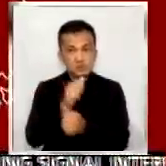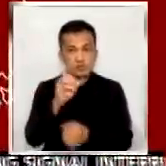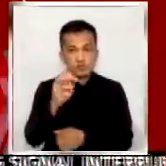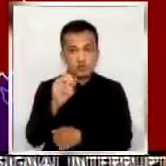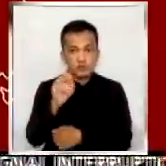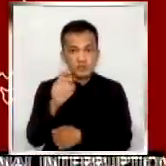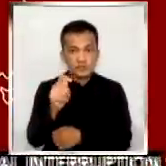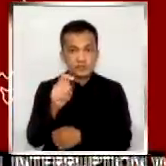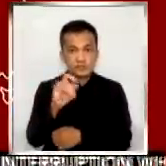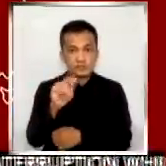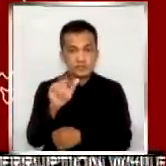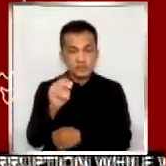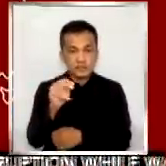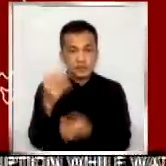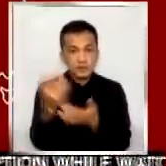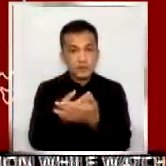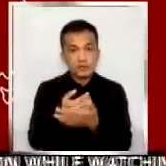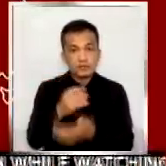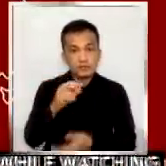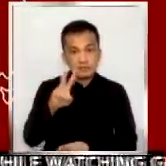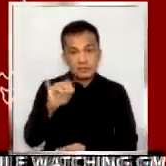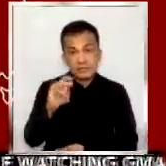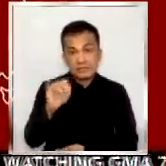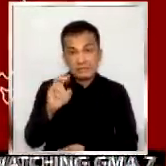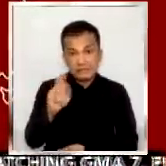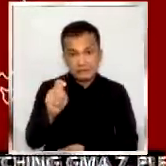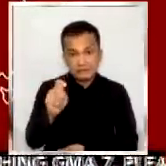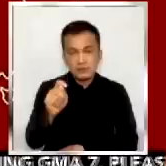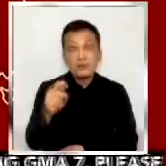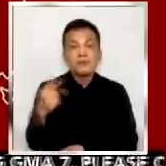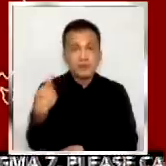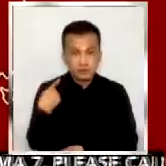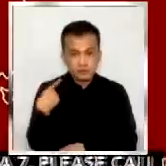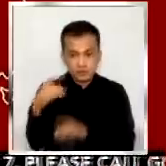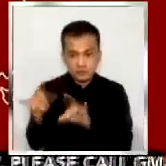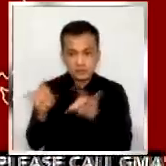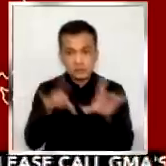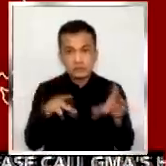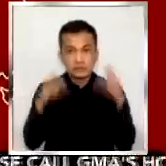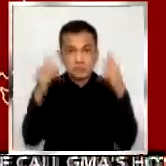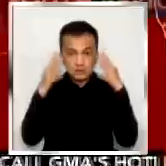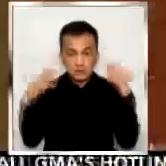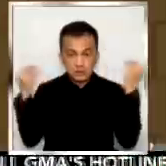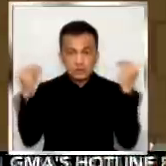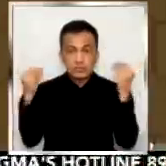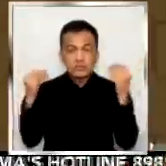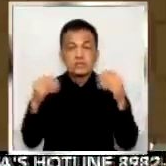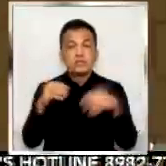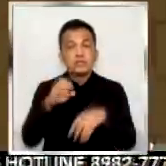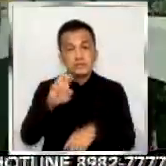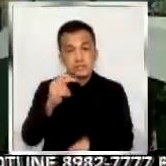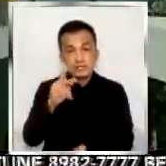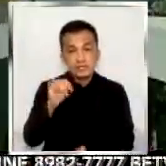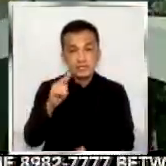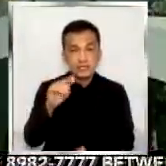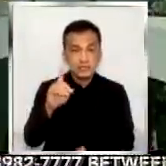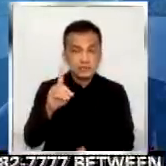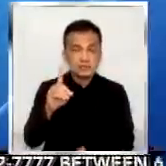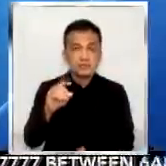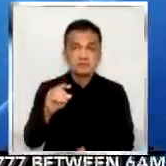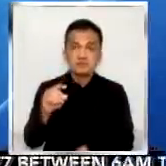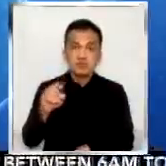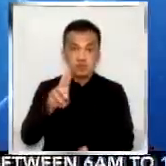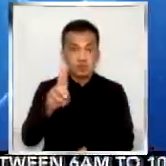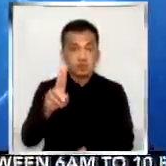variant, nakita na rin sa Australia, the Netherlands, England at South Africa. Ayon sa World Health Organization,